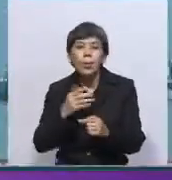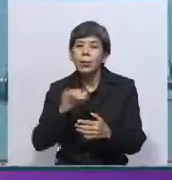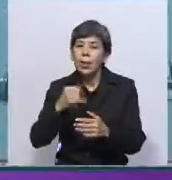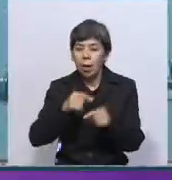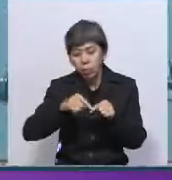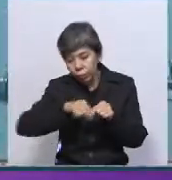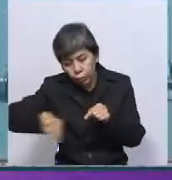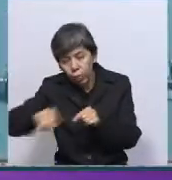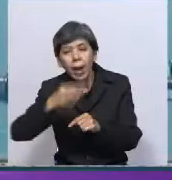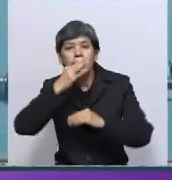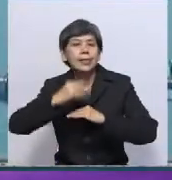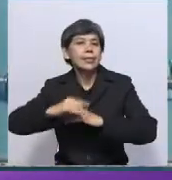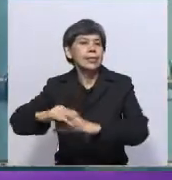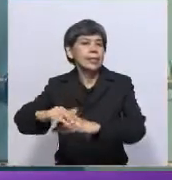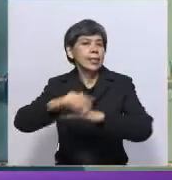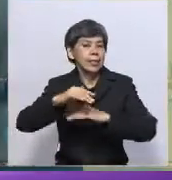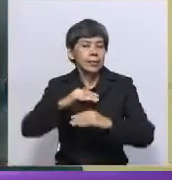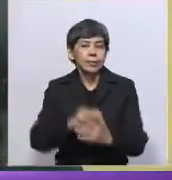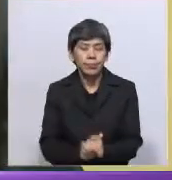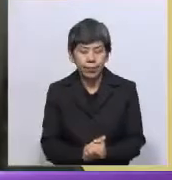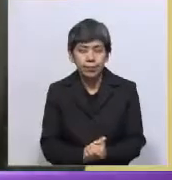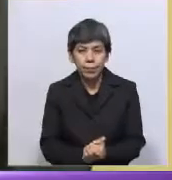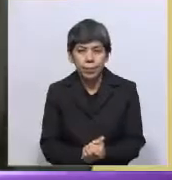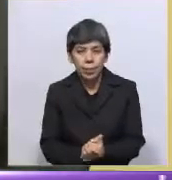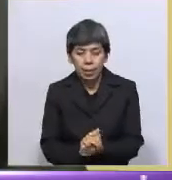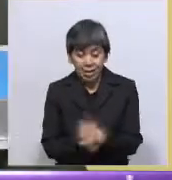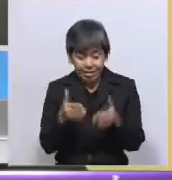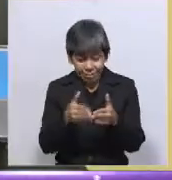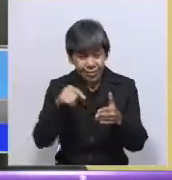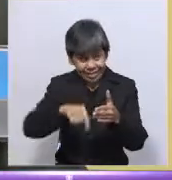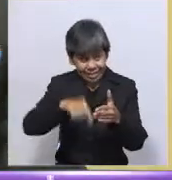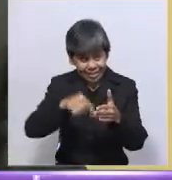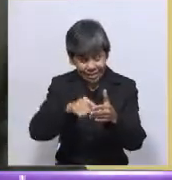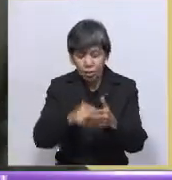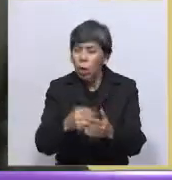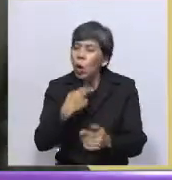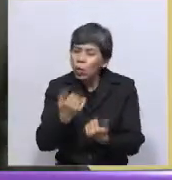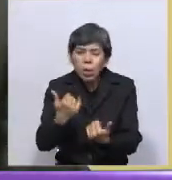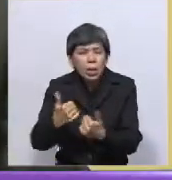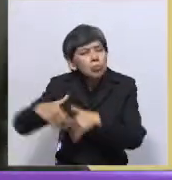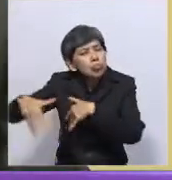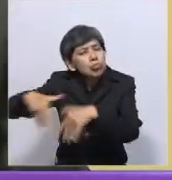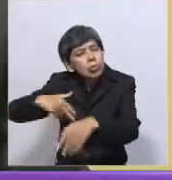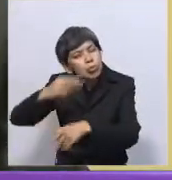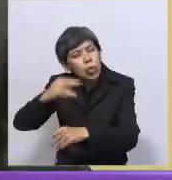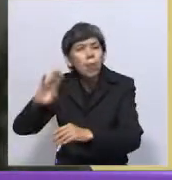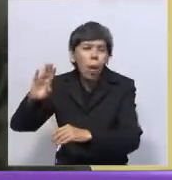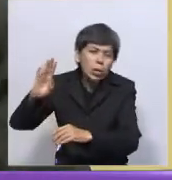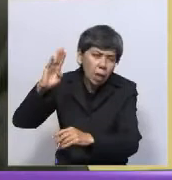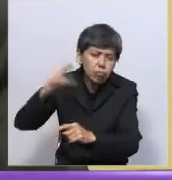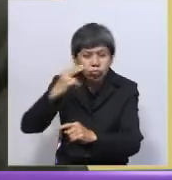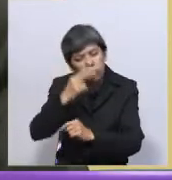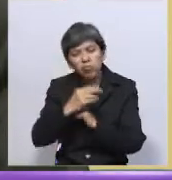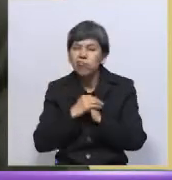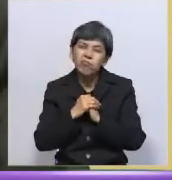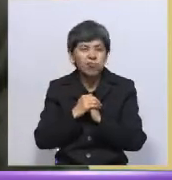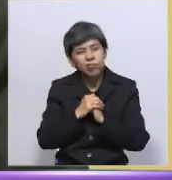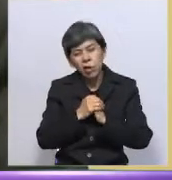าออกสู่ทะเล การใช้การขนส่งทางน้ำอาจจะยังไม่เรียกว่าเป็น